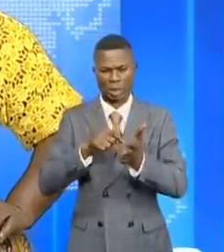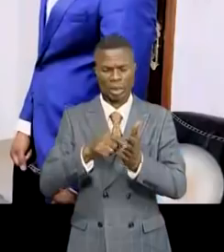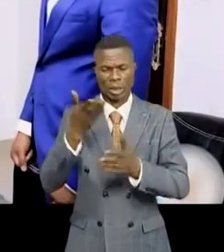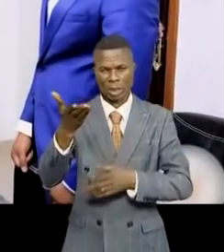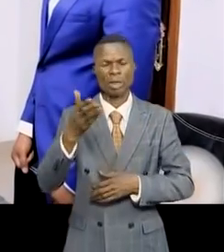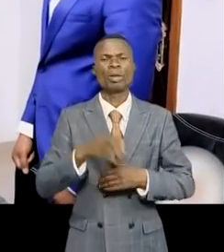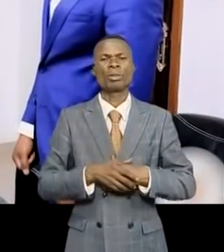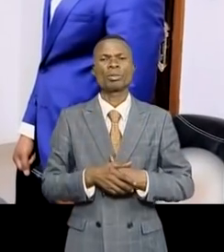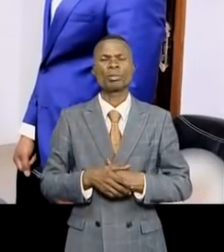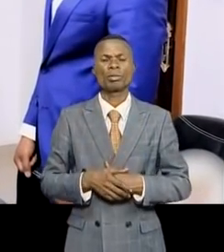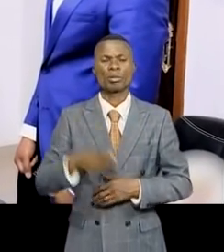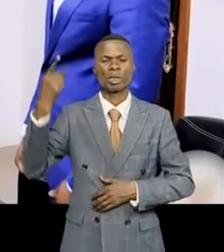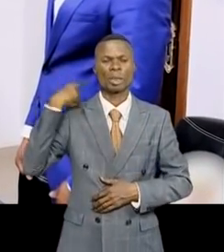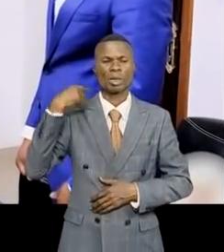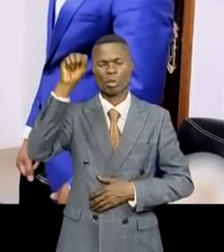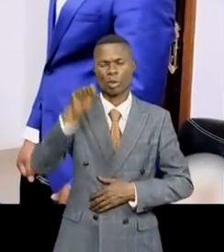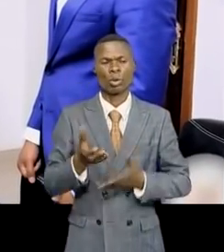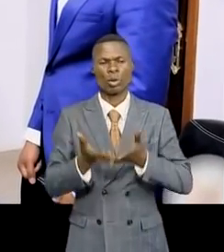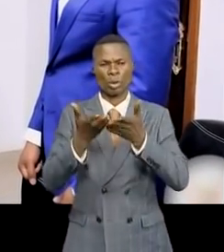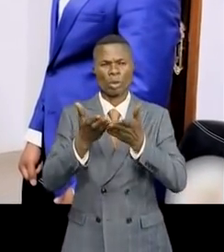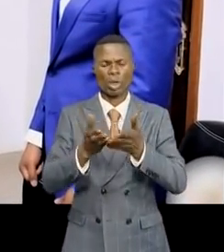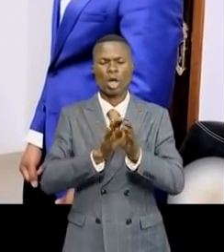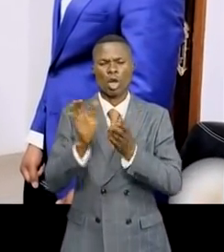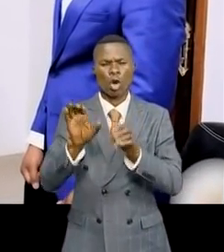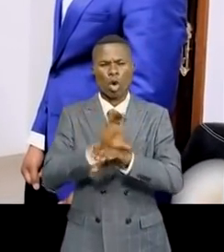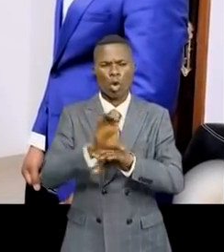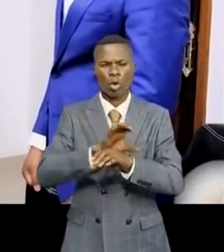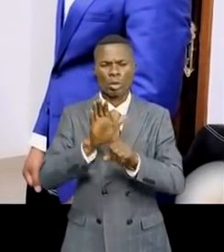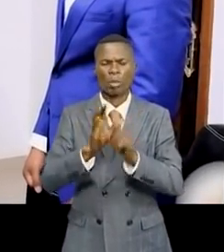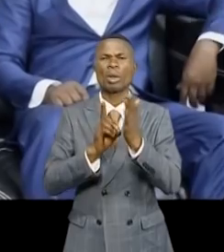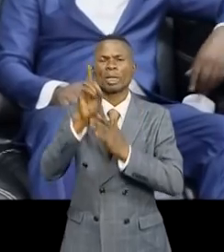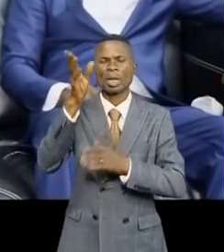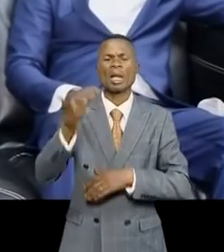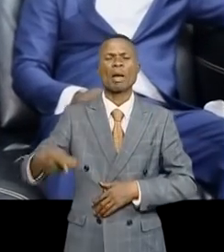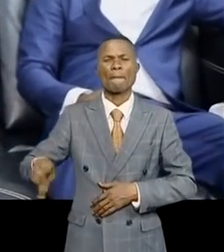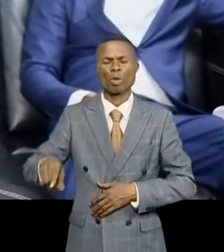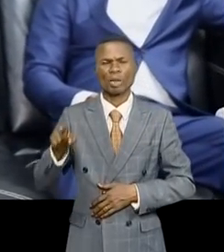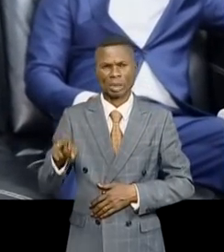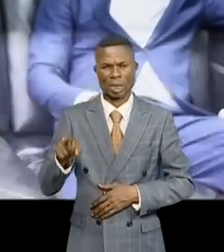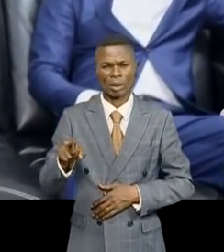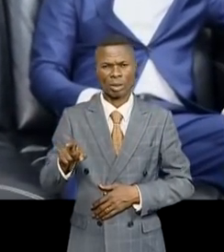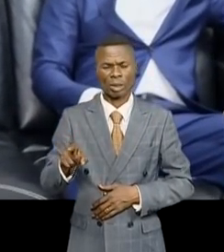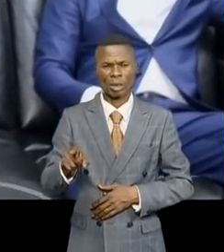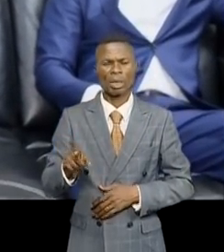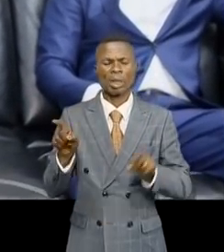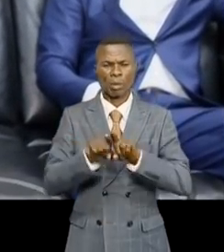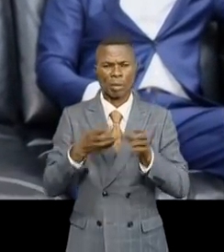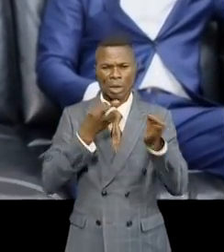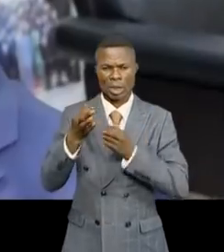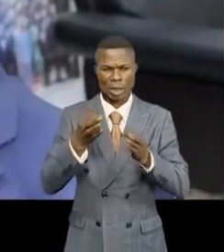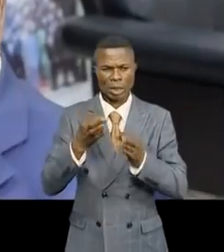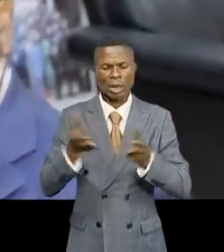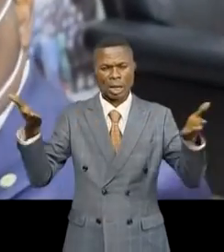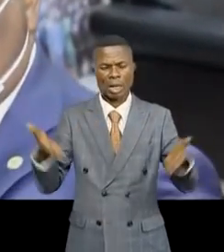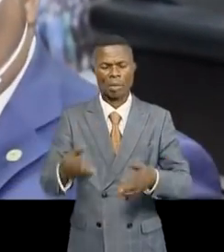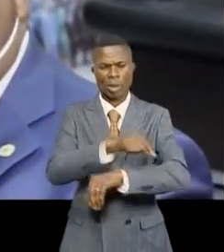Mazou. Les élus du Sud Kivu se préoccupent du développement de leur entité administrative. C'est ce qui explique leur présence au